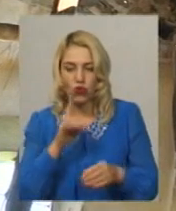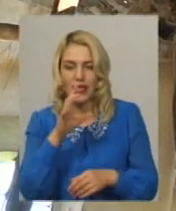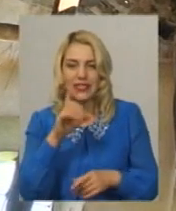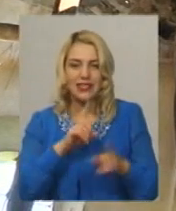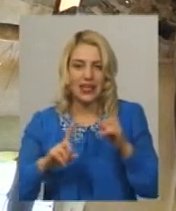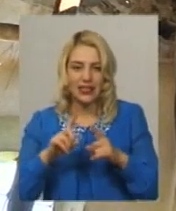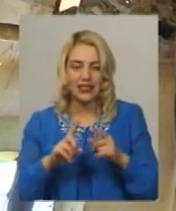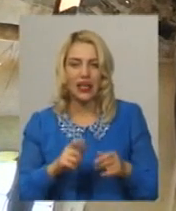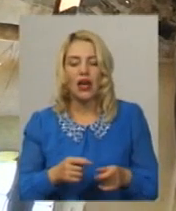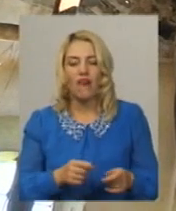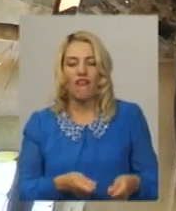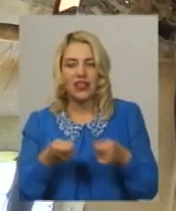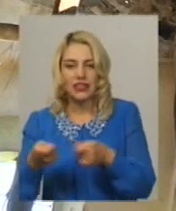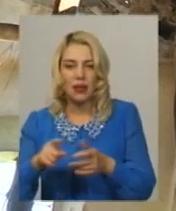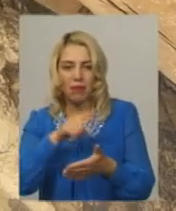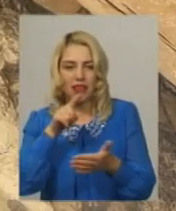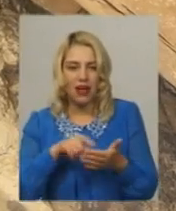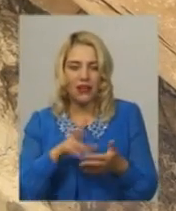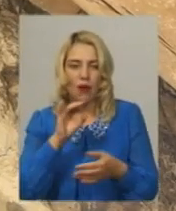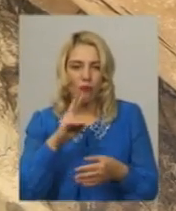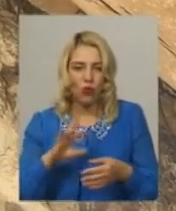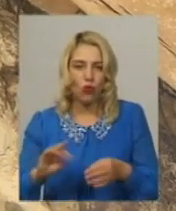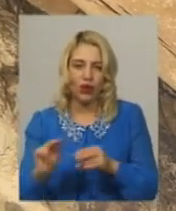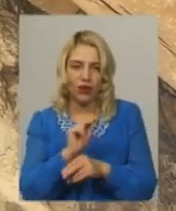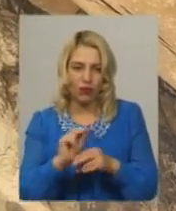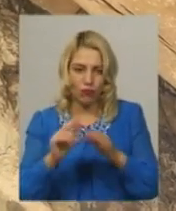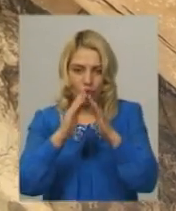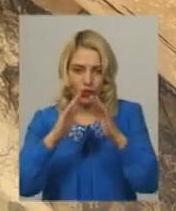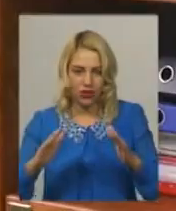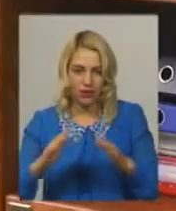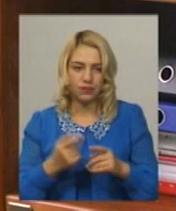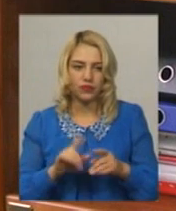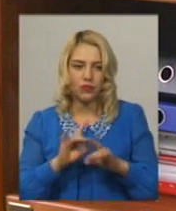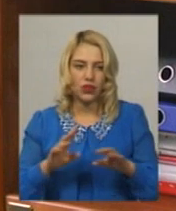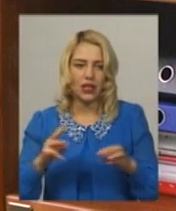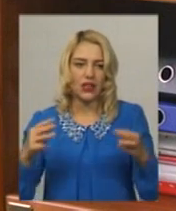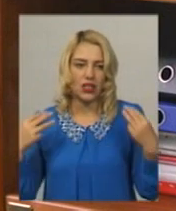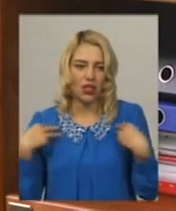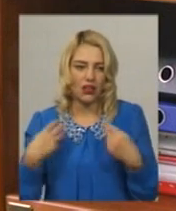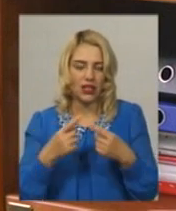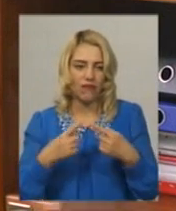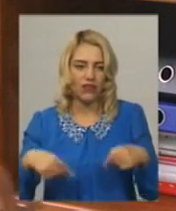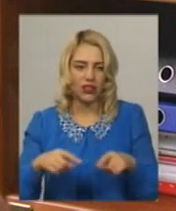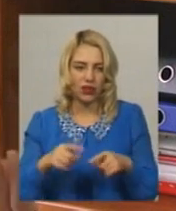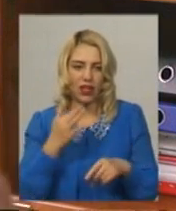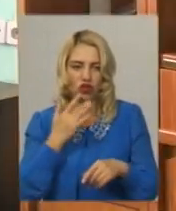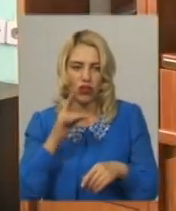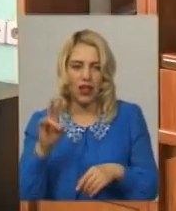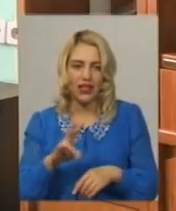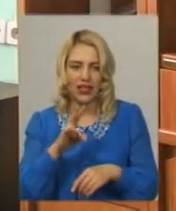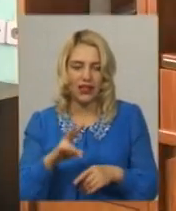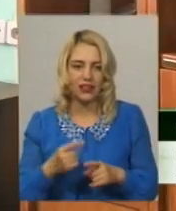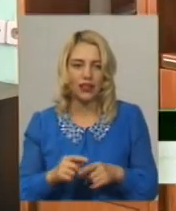виділення коштів на ремонт покрівлі церкви Святої Анни у селі Свічна, каже начальник відділу культури, національностей та релігії Оксана Морозова.